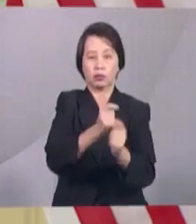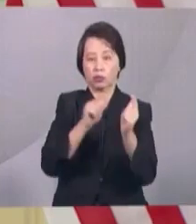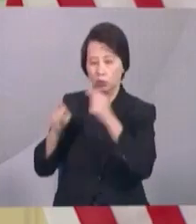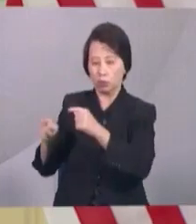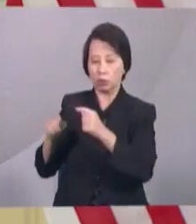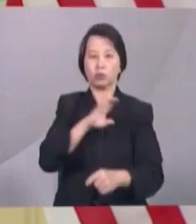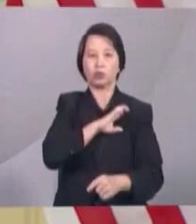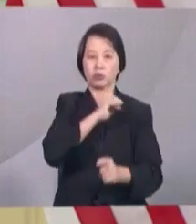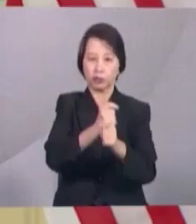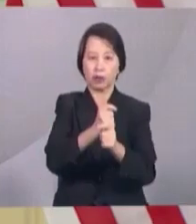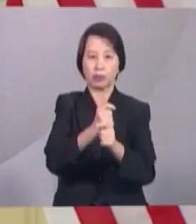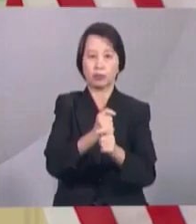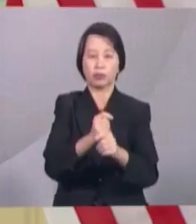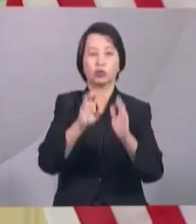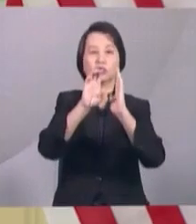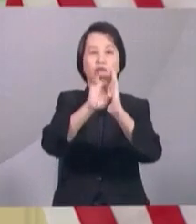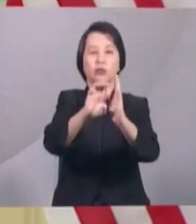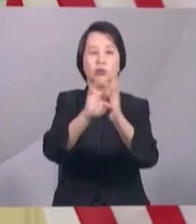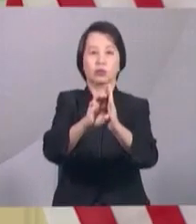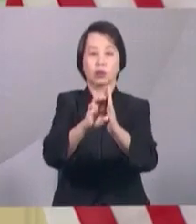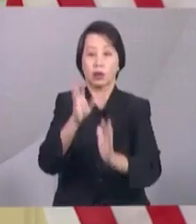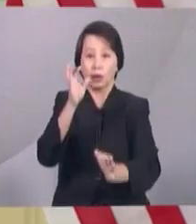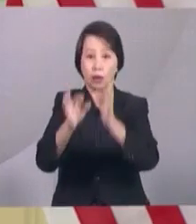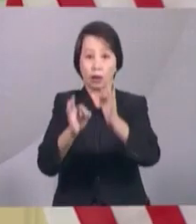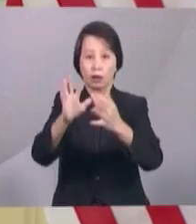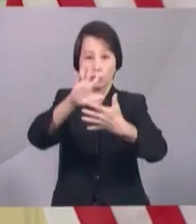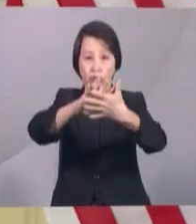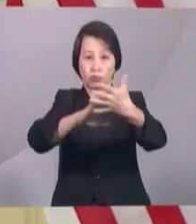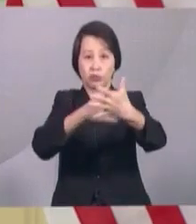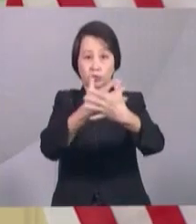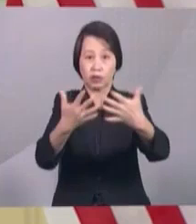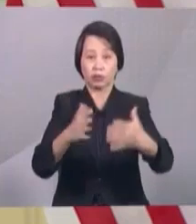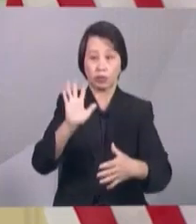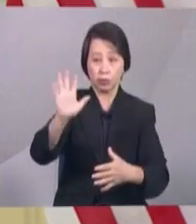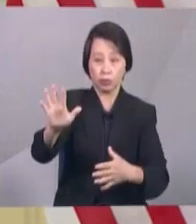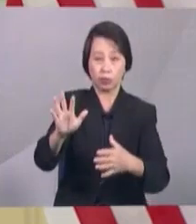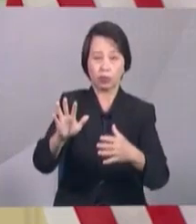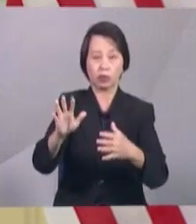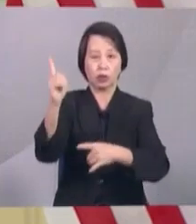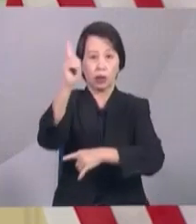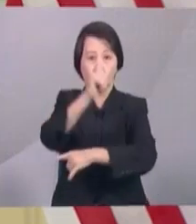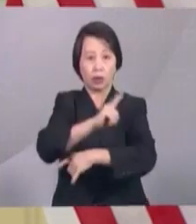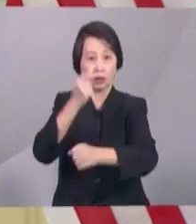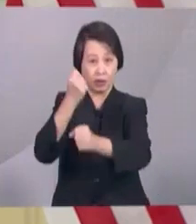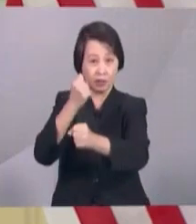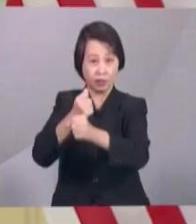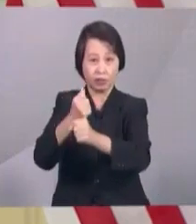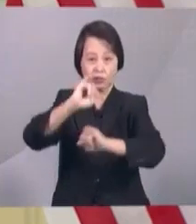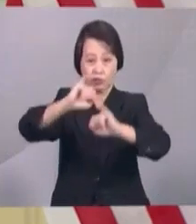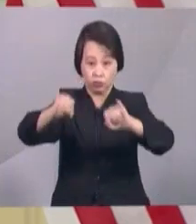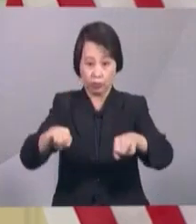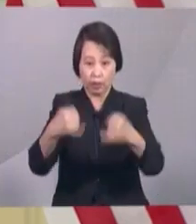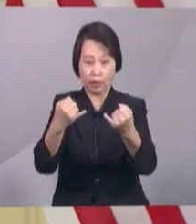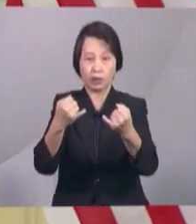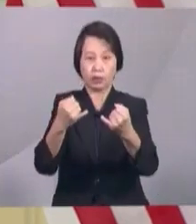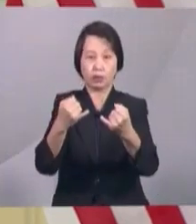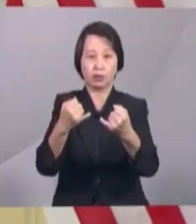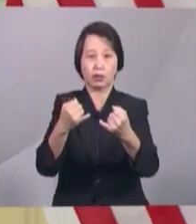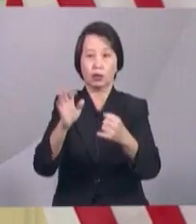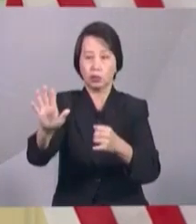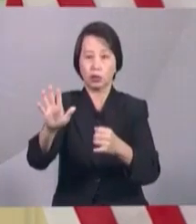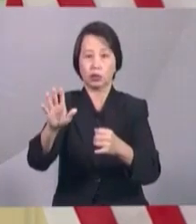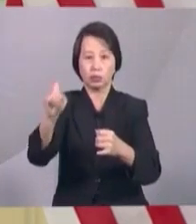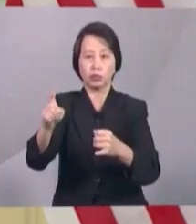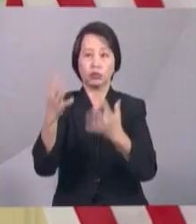PDRM. Sebagai contoh, kalau jadual mereka jatuh pada hari Jumaat, mereka